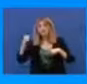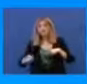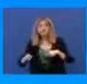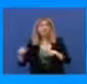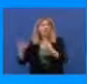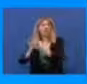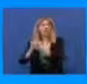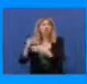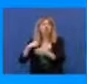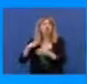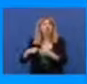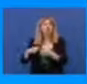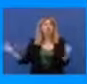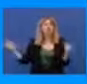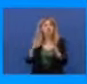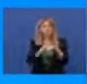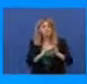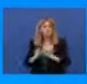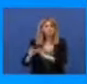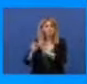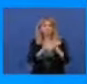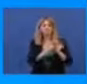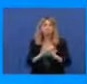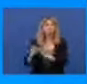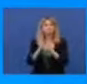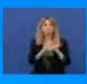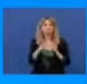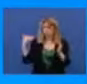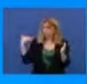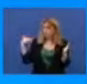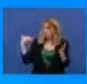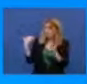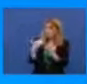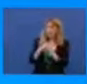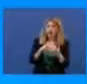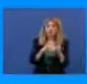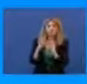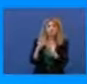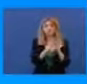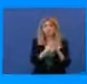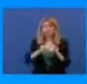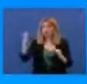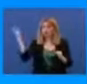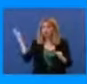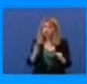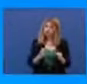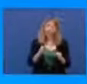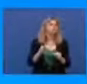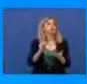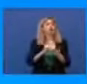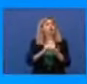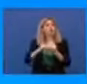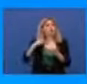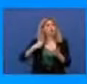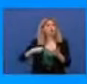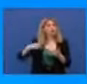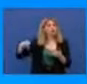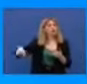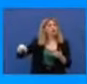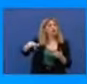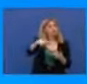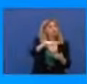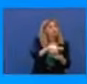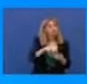διάστημα έχει υπάρξει στενή, δημιουργική και πολύ αποτελεσματική. Και η τοπική αυτοδιοίκηση έχει αναδειχθεί σε